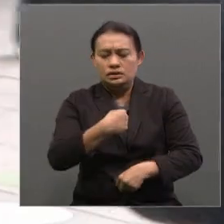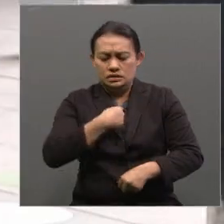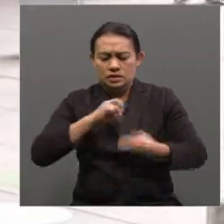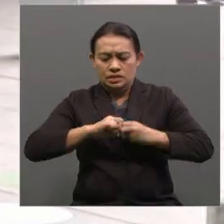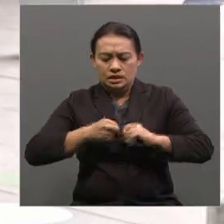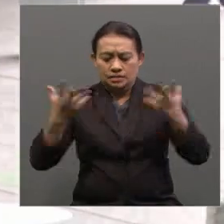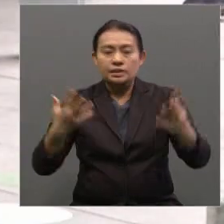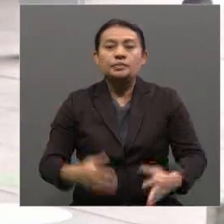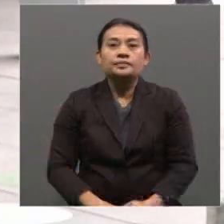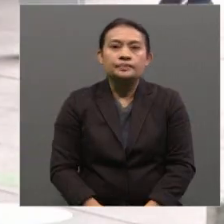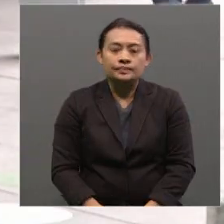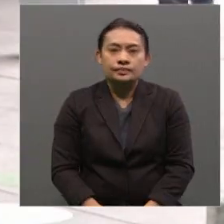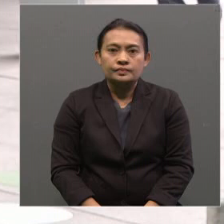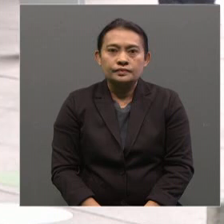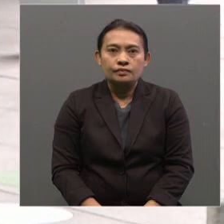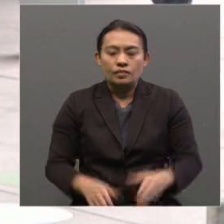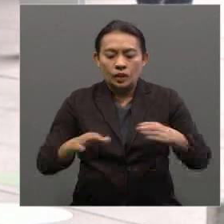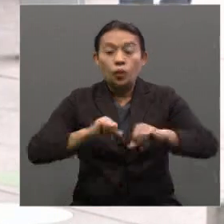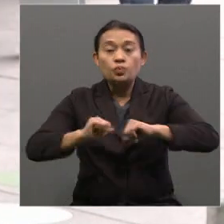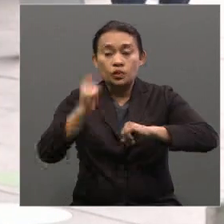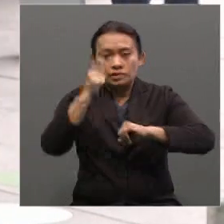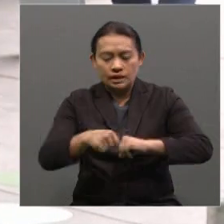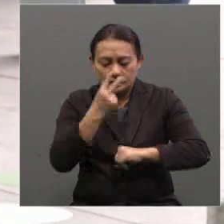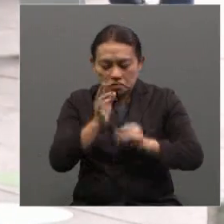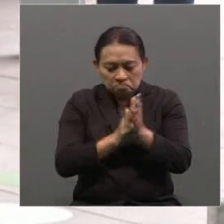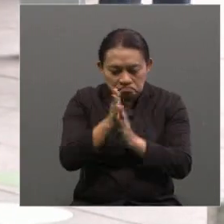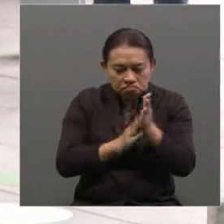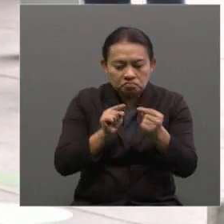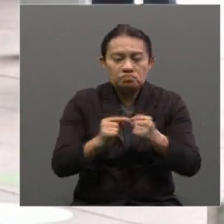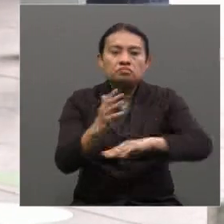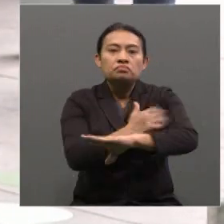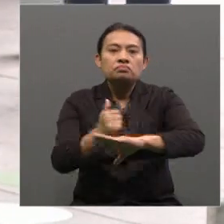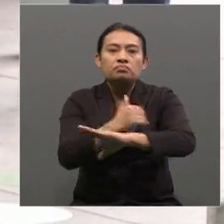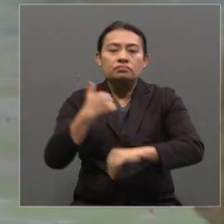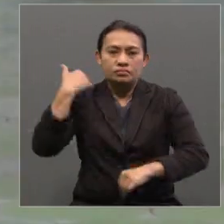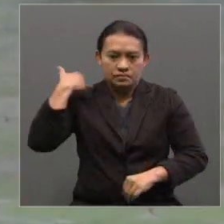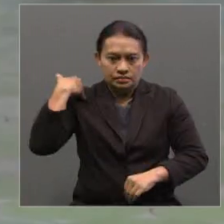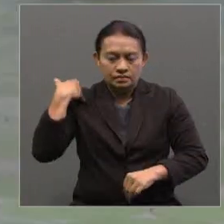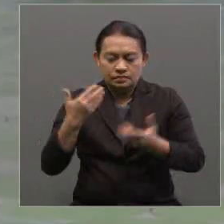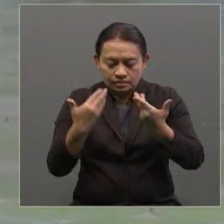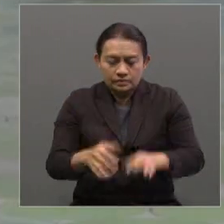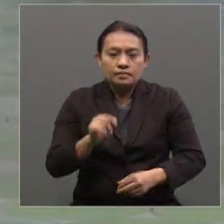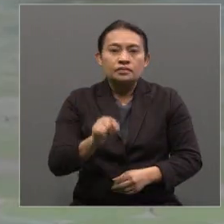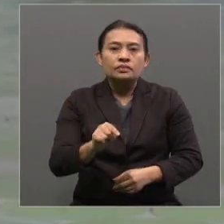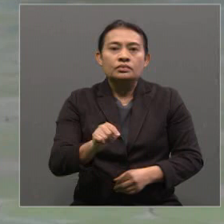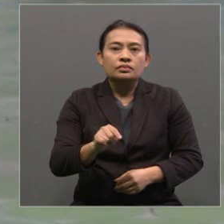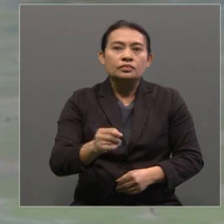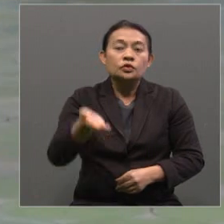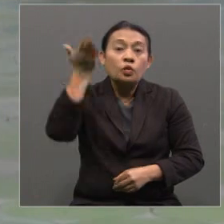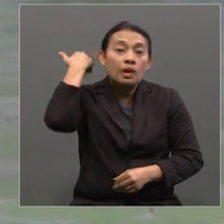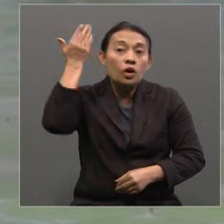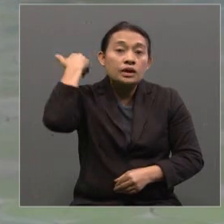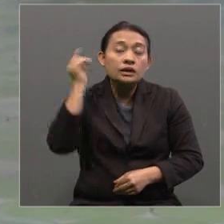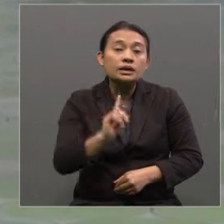นั้นผมจะบอกว่าคนรุ่นใหม่เนี่ยเขาท้าทายการเมืองเสม อ เพียงแต่ว่าในช่วงเวลานั้นเนี่ยนะครับผมขอย้ำนะครับ